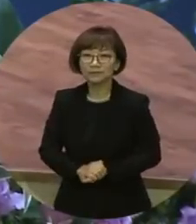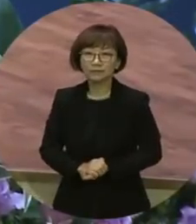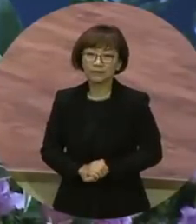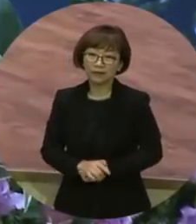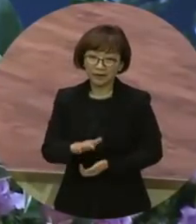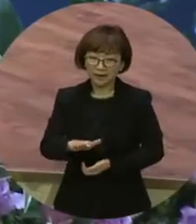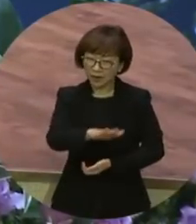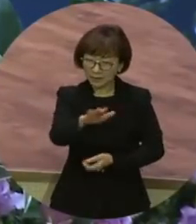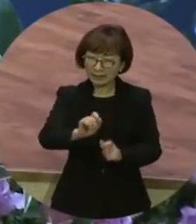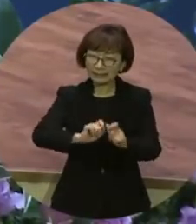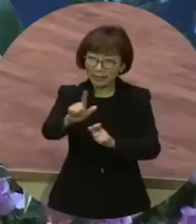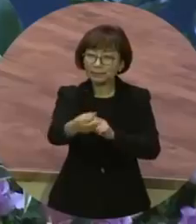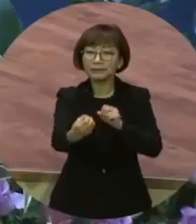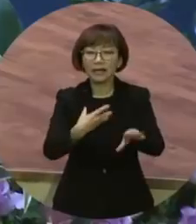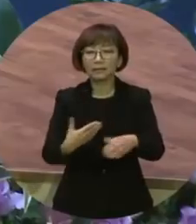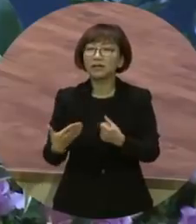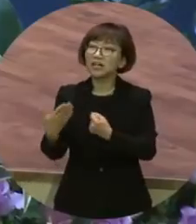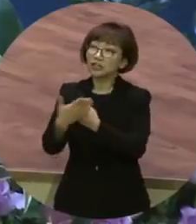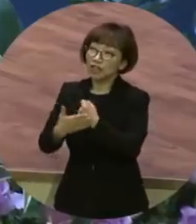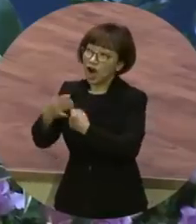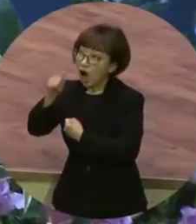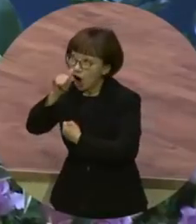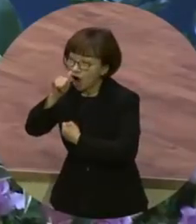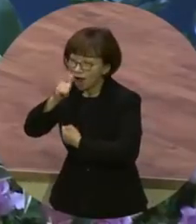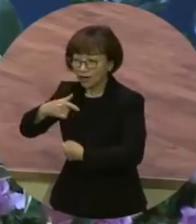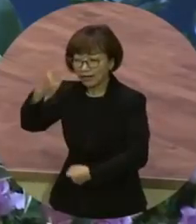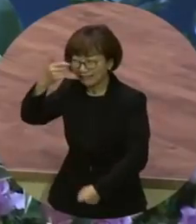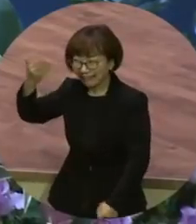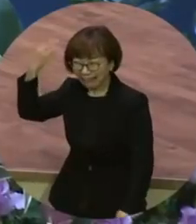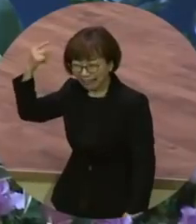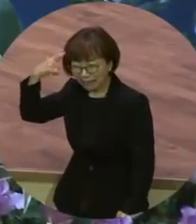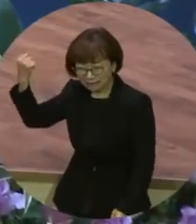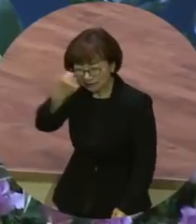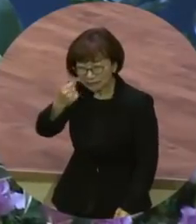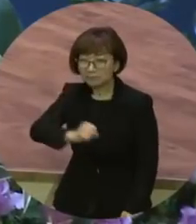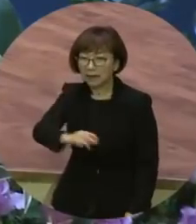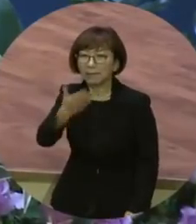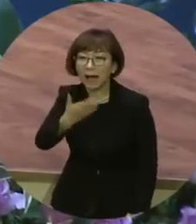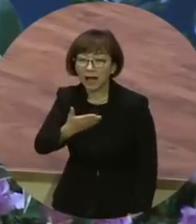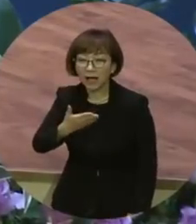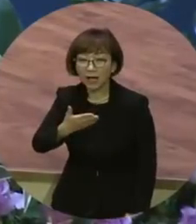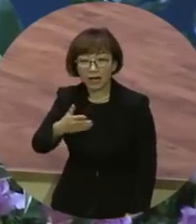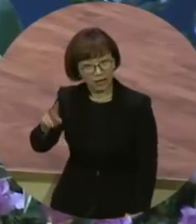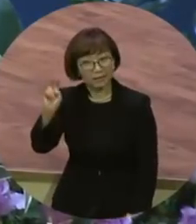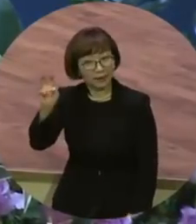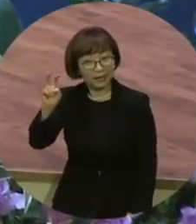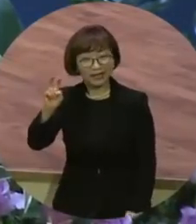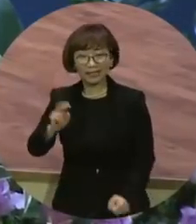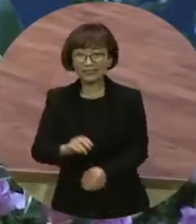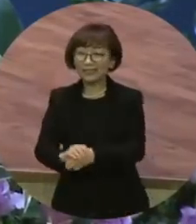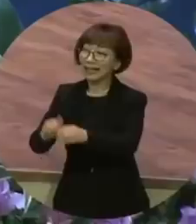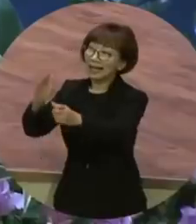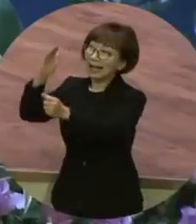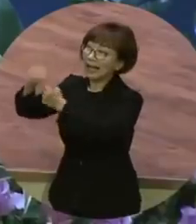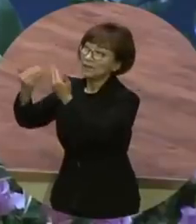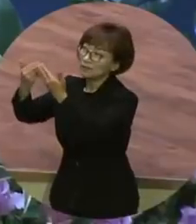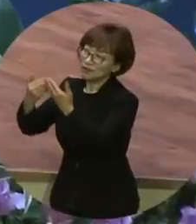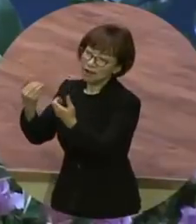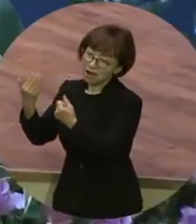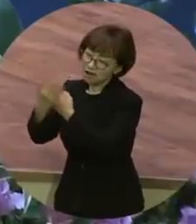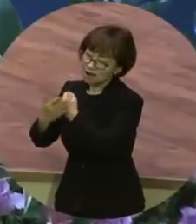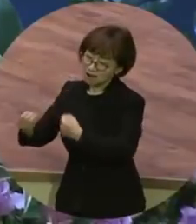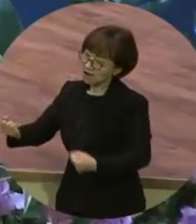받으면 됩니다. 그죠? 맞습니다. 은혜 받으면 돼요. 하나님이 주시는 은혜의 힘은